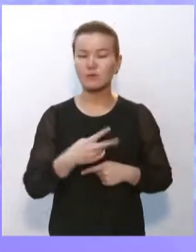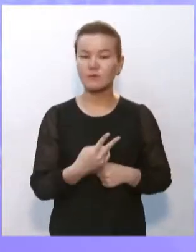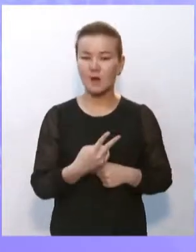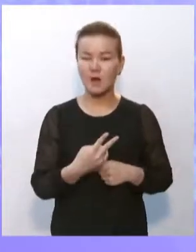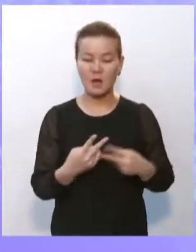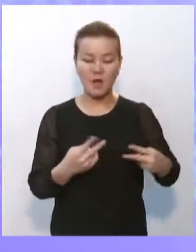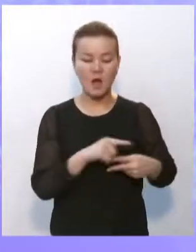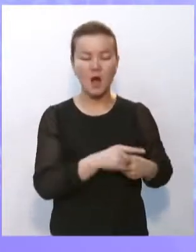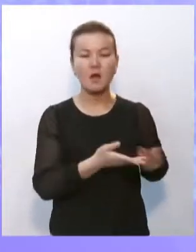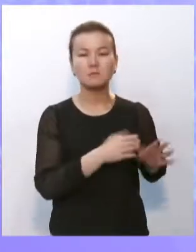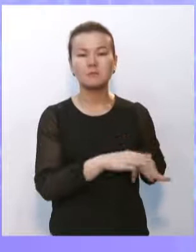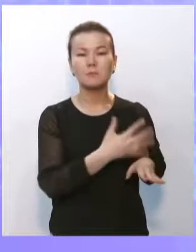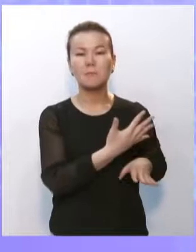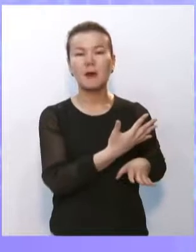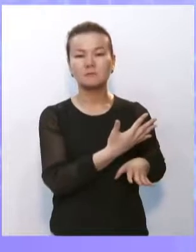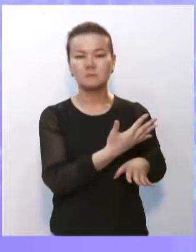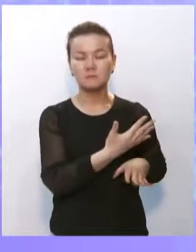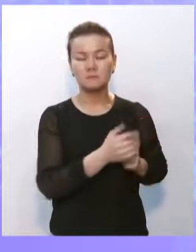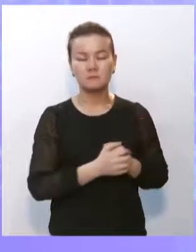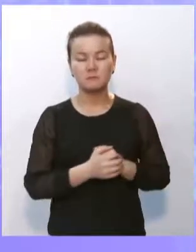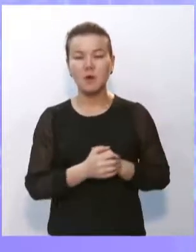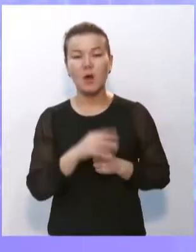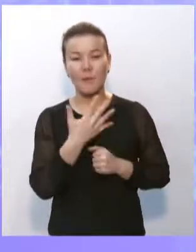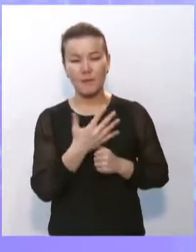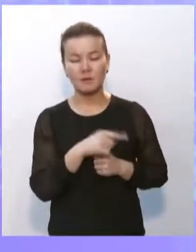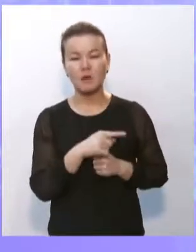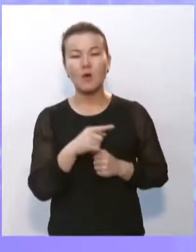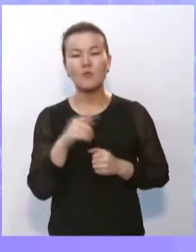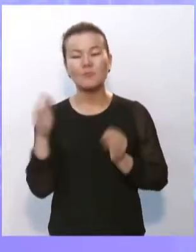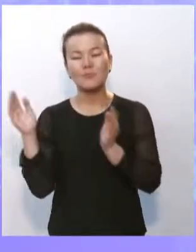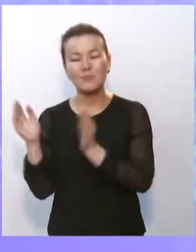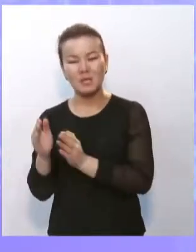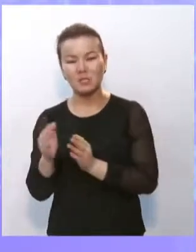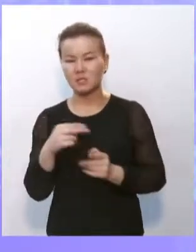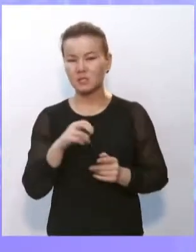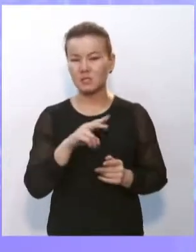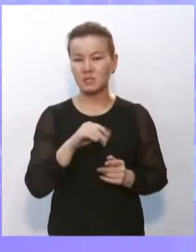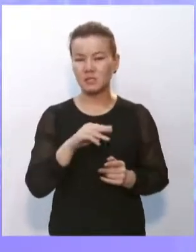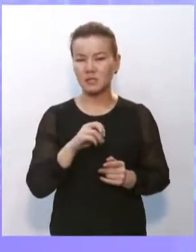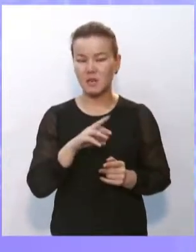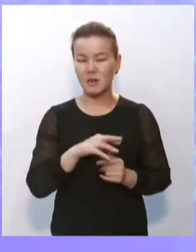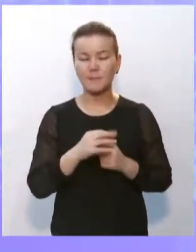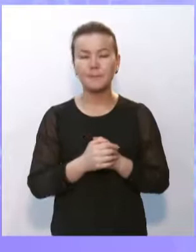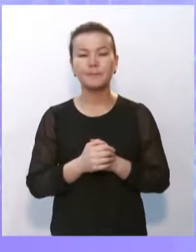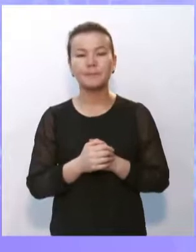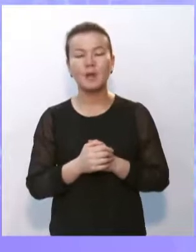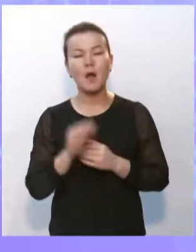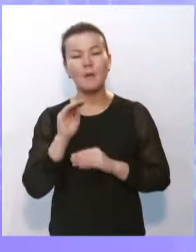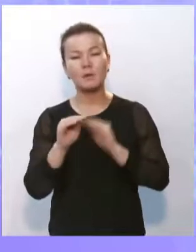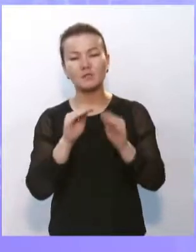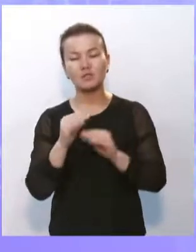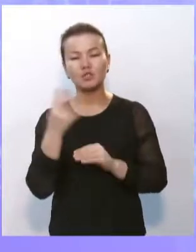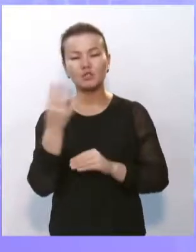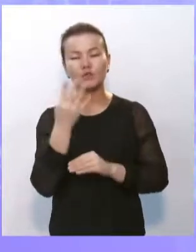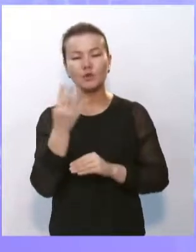остаток 5 он меньше делителя образовалась